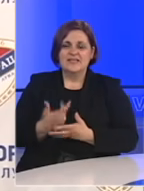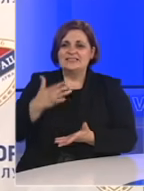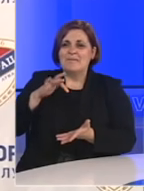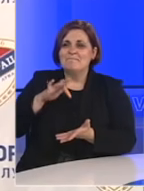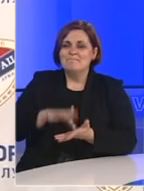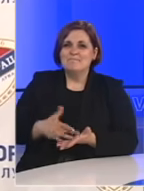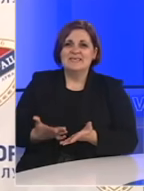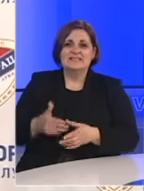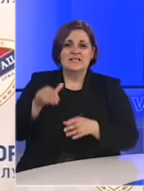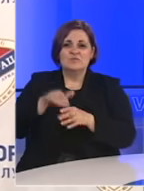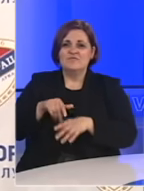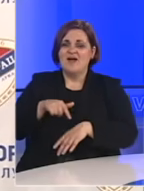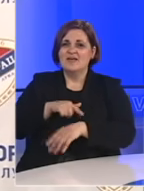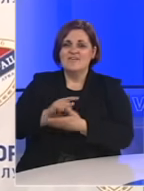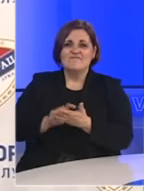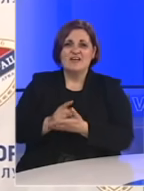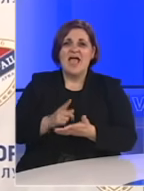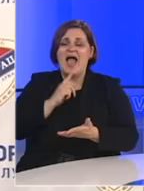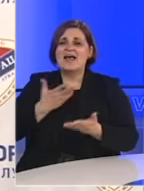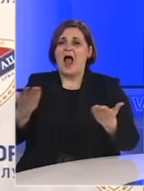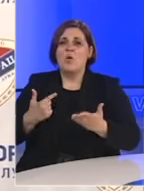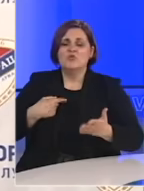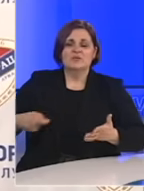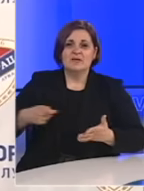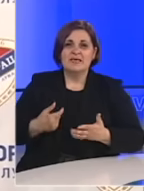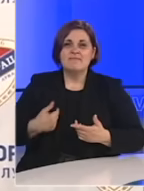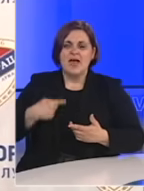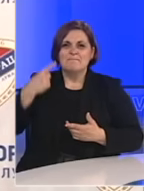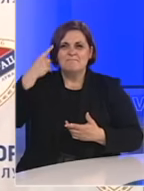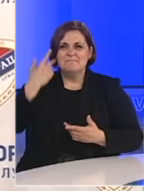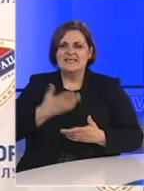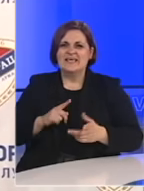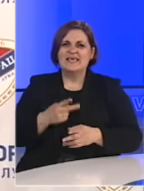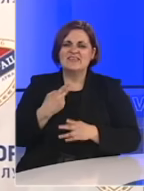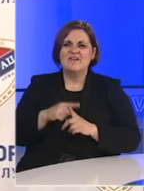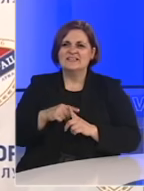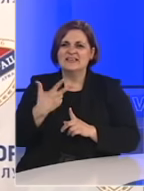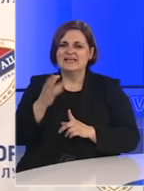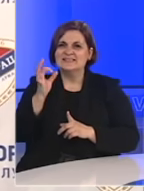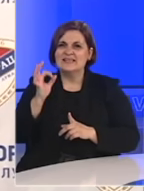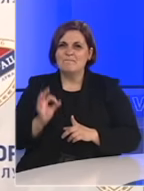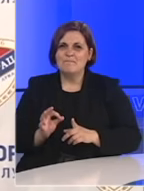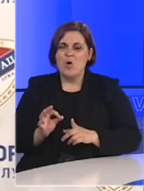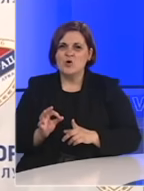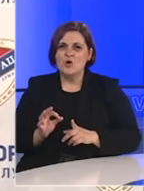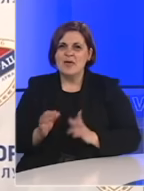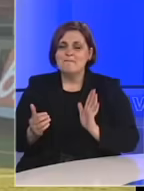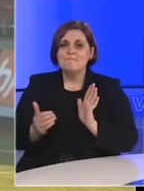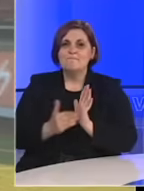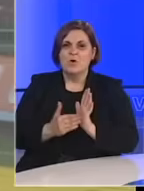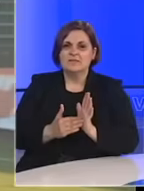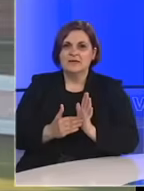za mjesto i faktički i vrijeme kako ko se može organizovati. Ja mislim da je to nekih 20-30%